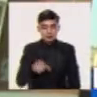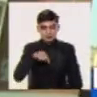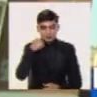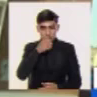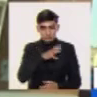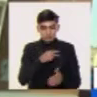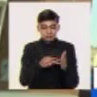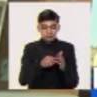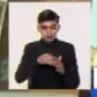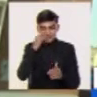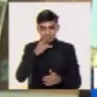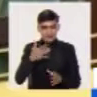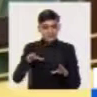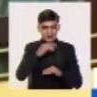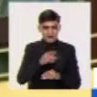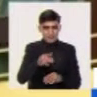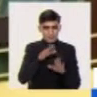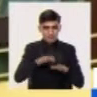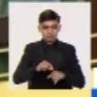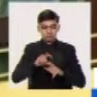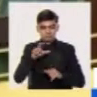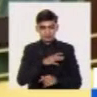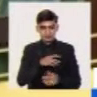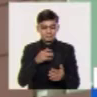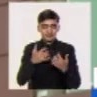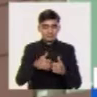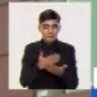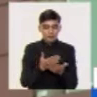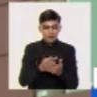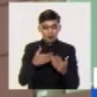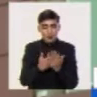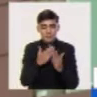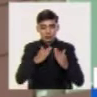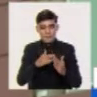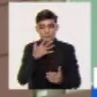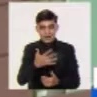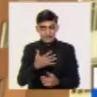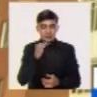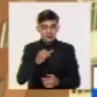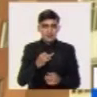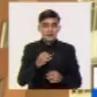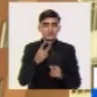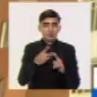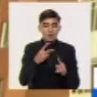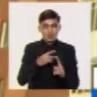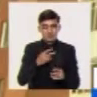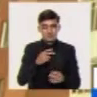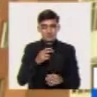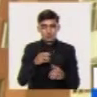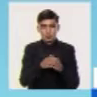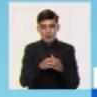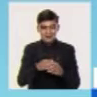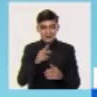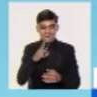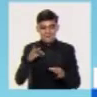баспана бағасы Қазақстанның барлық өңірінде өскен. Орта есеппен су жаңа тұрғын үй 5, екінші нарықтағы пәтерлердің бағасы